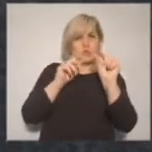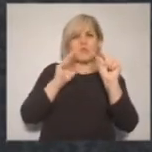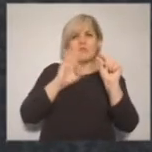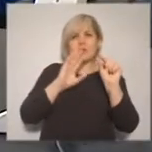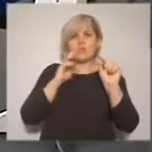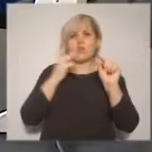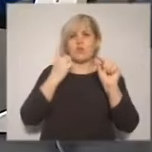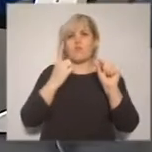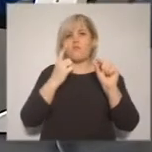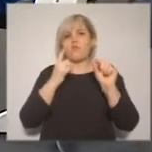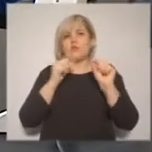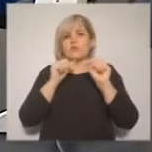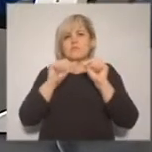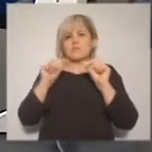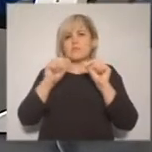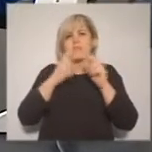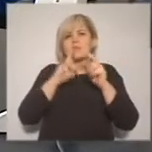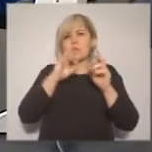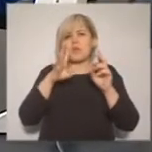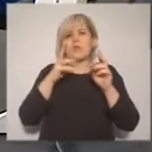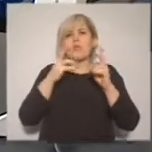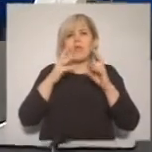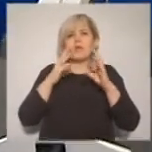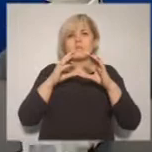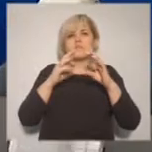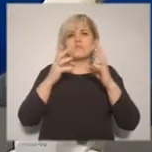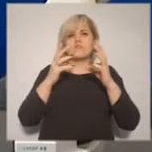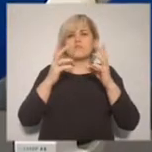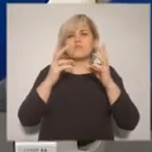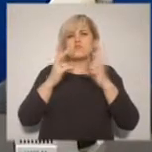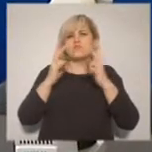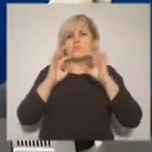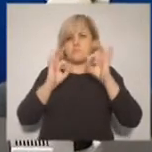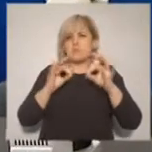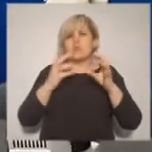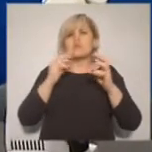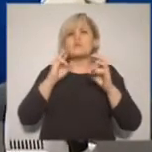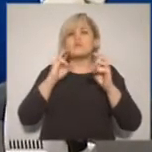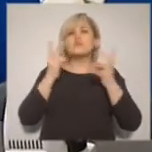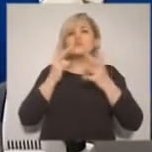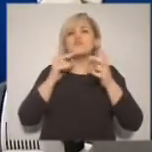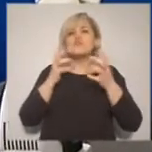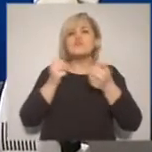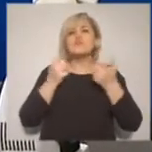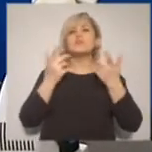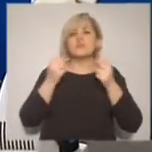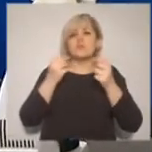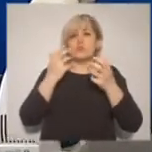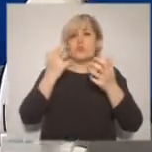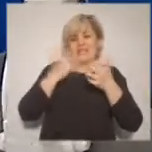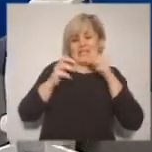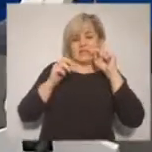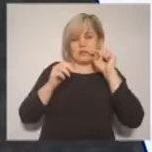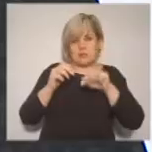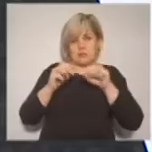да? Крайнего кончика. Нет, это будет неправильно. То есть для повышения выявляемости где и достоверности